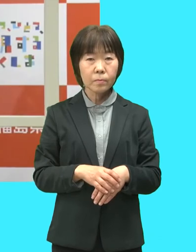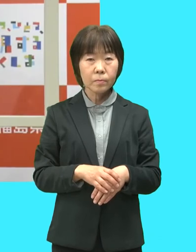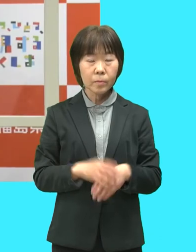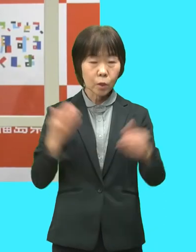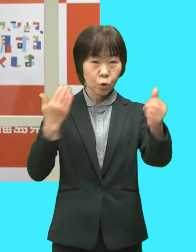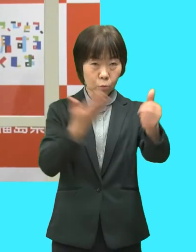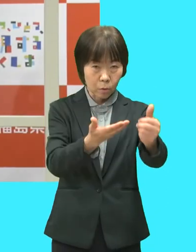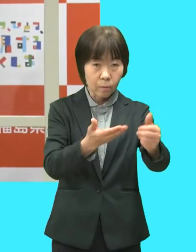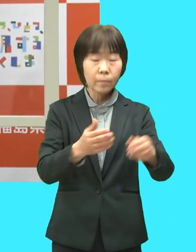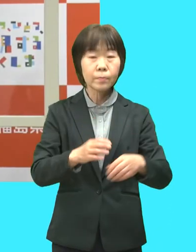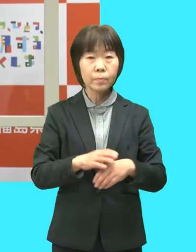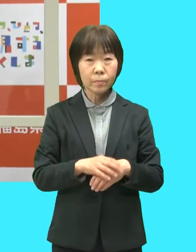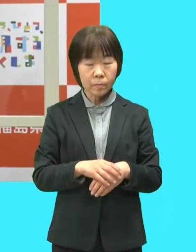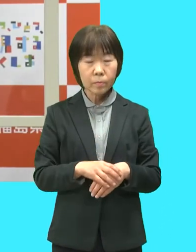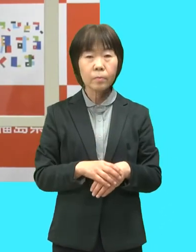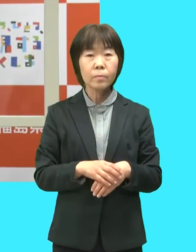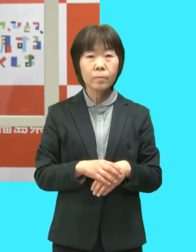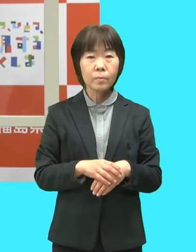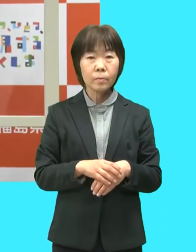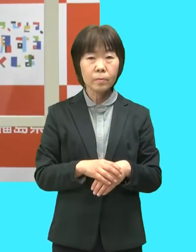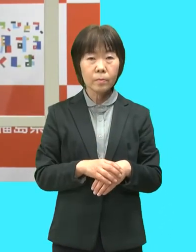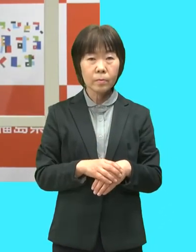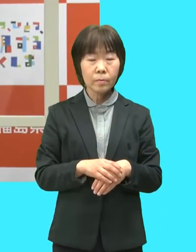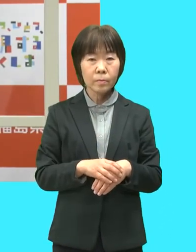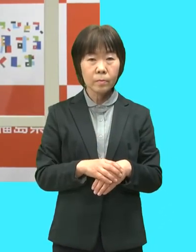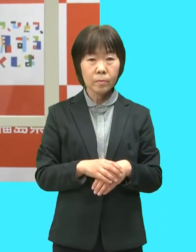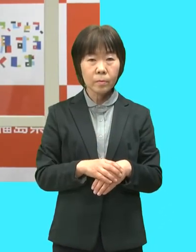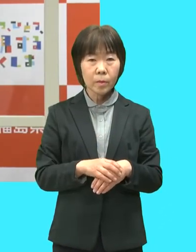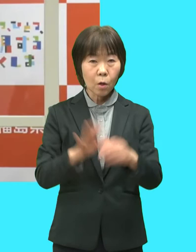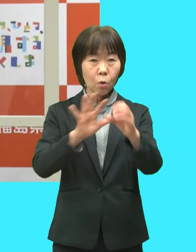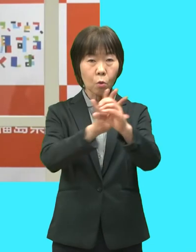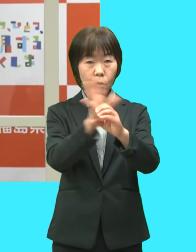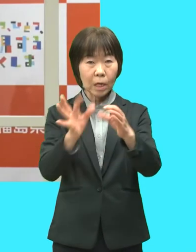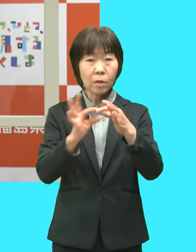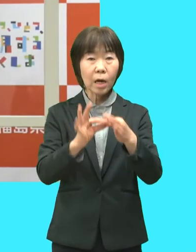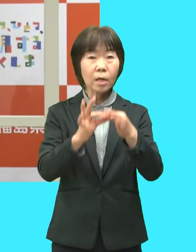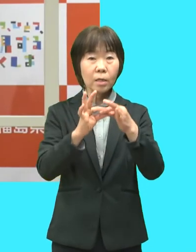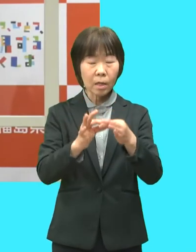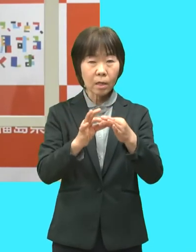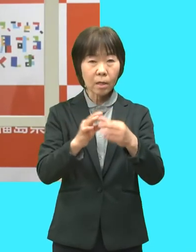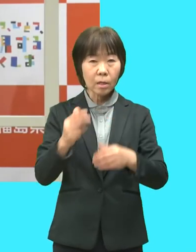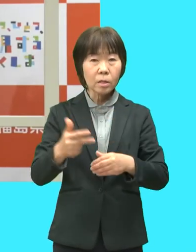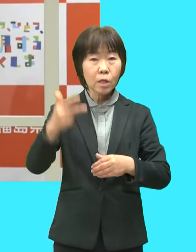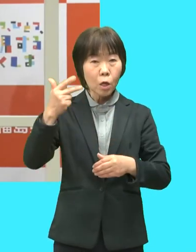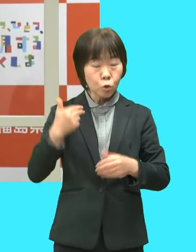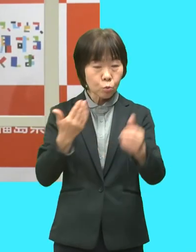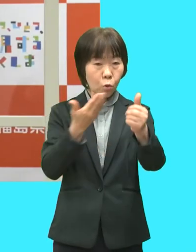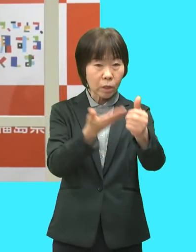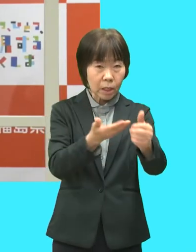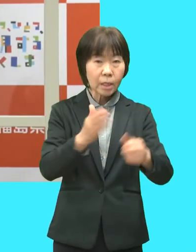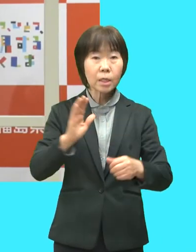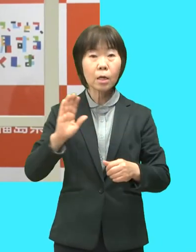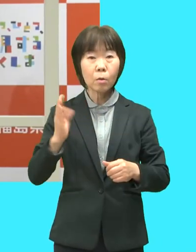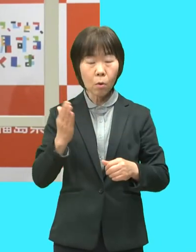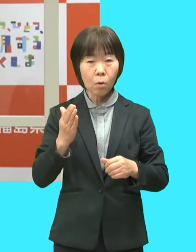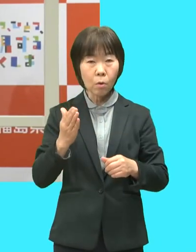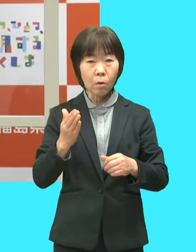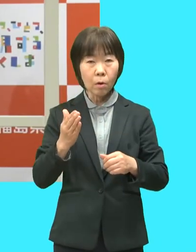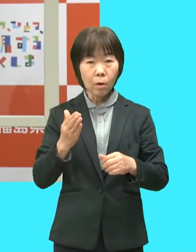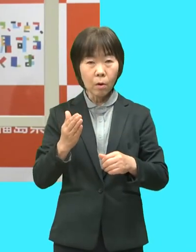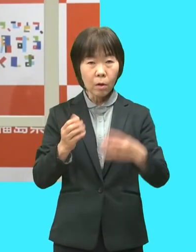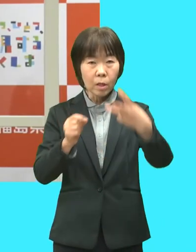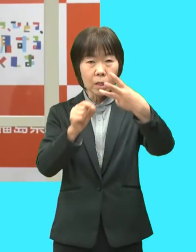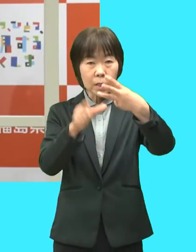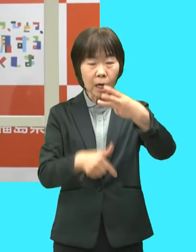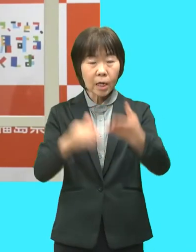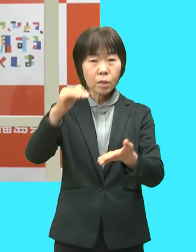では一番後ろ、福島人さん。民友新聞水野と申します、はい、よろしくお願いします。 よろしくお願いします。 コロナの関係で、まあ、先週もちょっとお聞きしたんですけれども、はい、今月末を期限